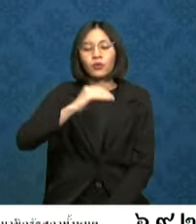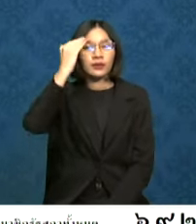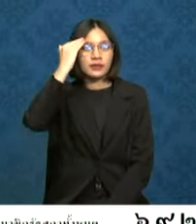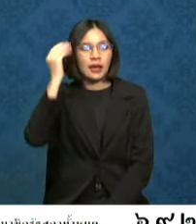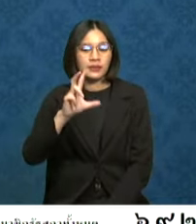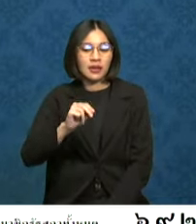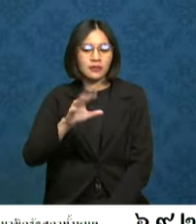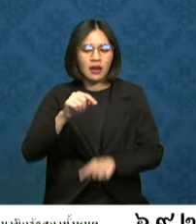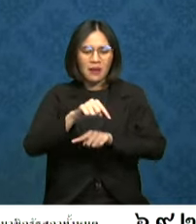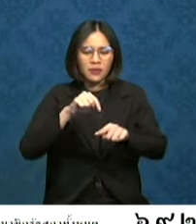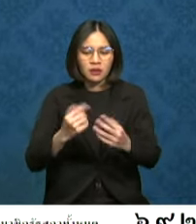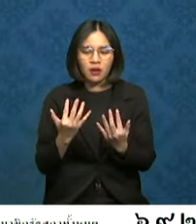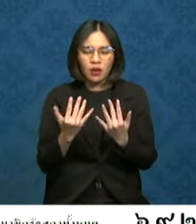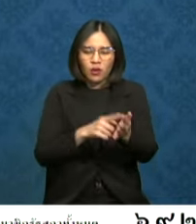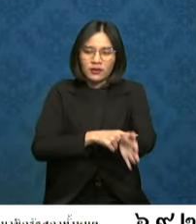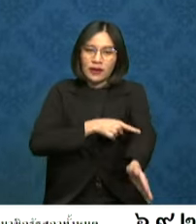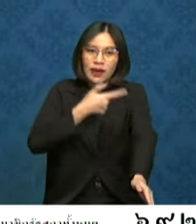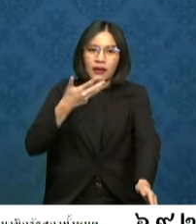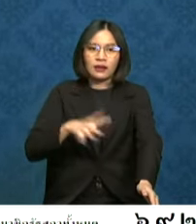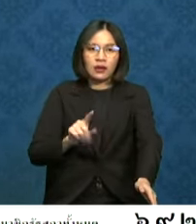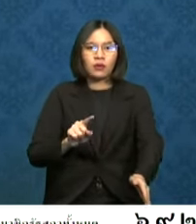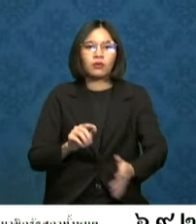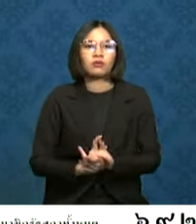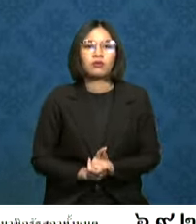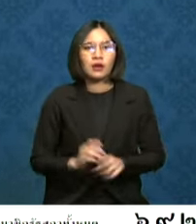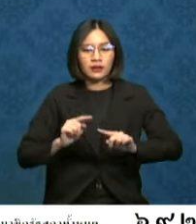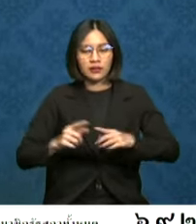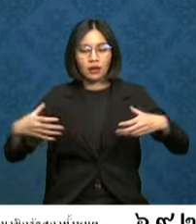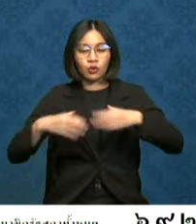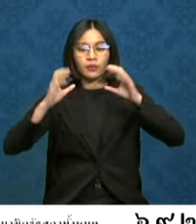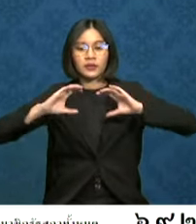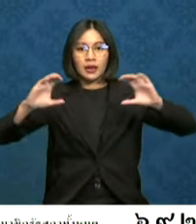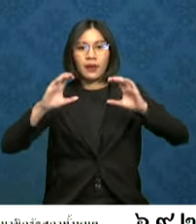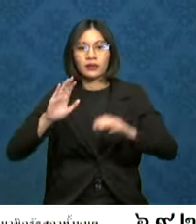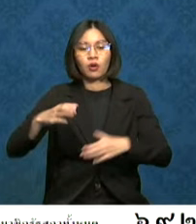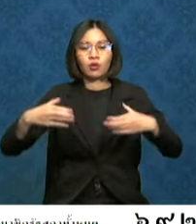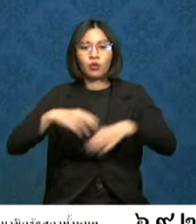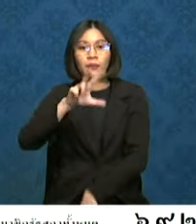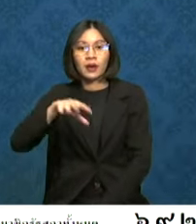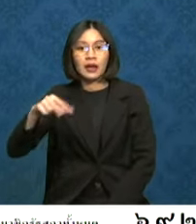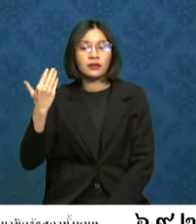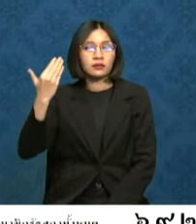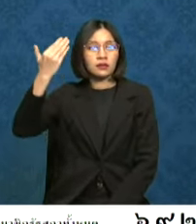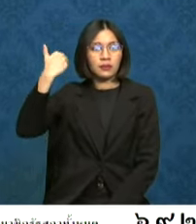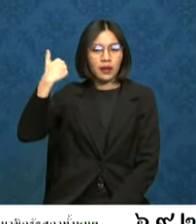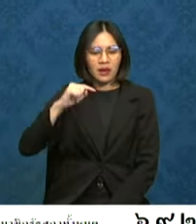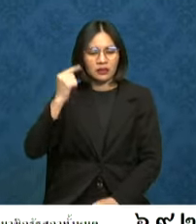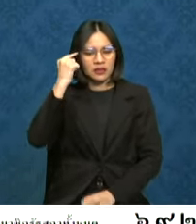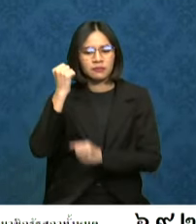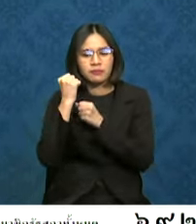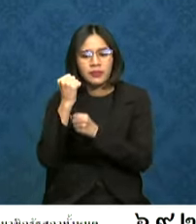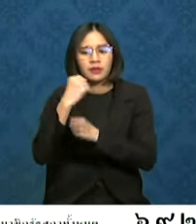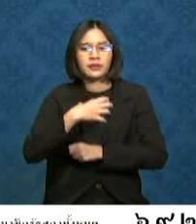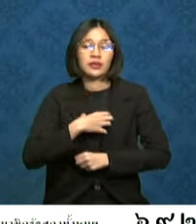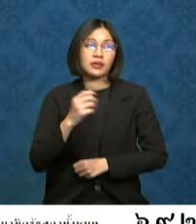ีครัวา 35% เราลอคอยกมานานแ่ไหนแต่รัฐบลภายใต้การนำของพักเพื่อไทยที่ผ่านมาครัไม่ได้มีความพยายาม